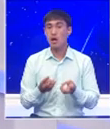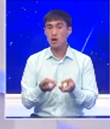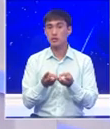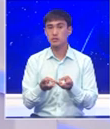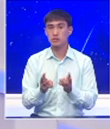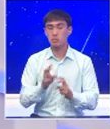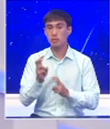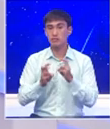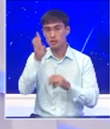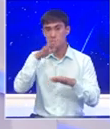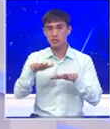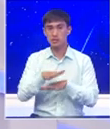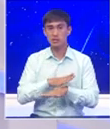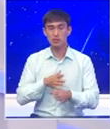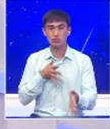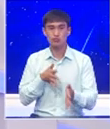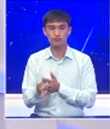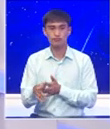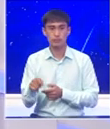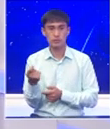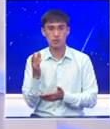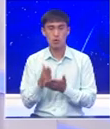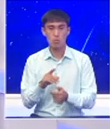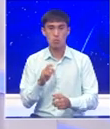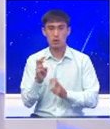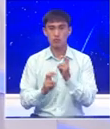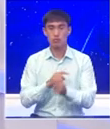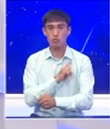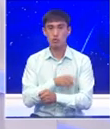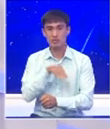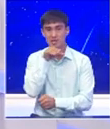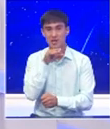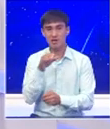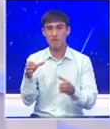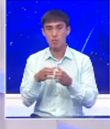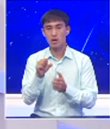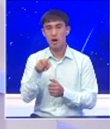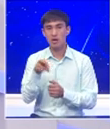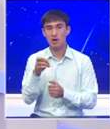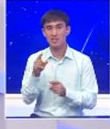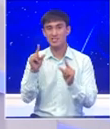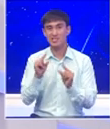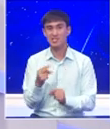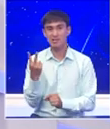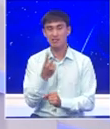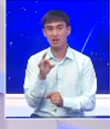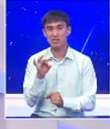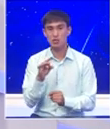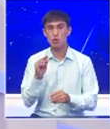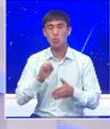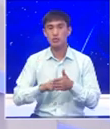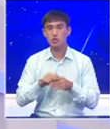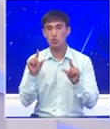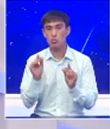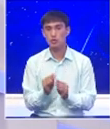Кондитерские предприятия страны терпят убытки. Производственная мощность текилийской фабрики «Алакай» снизилась практически вдвое. Что стало причиной